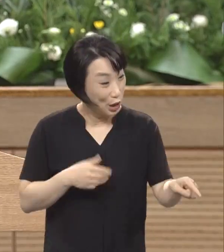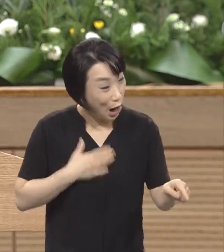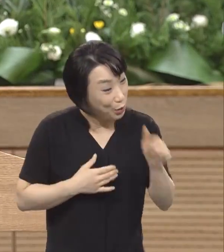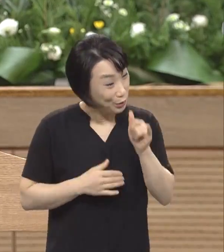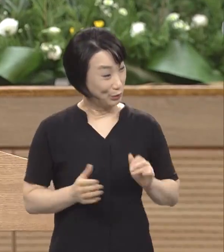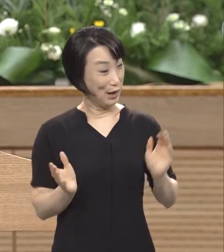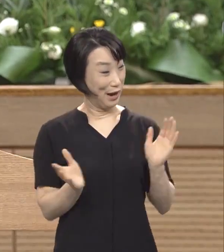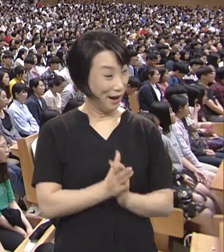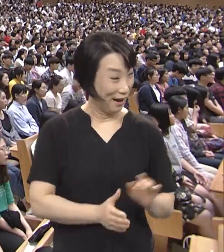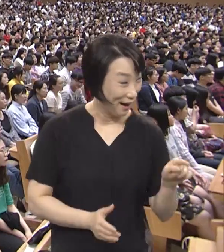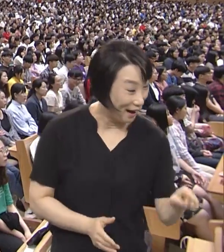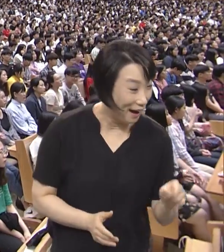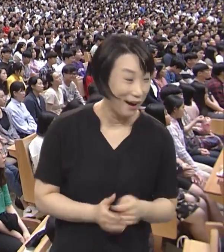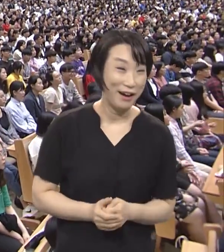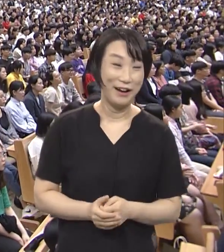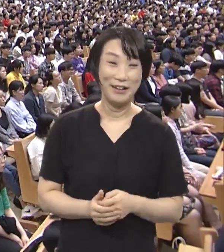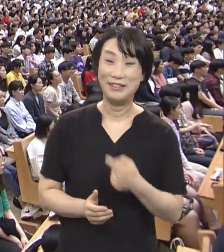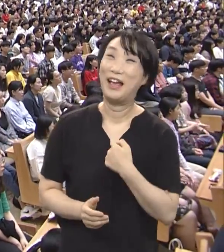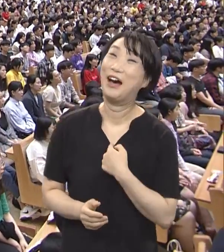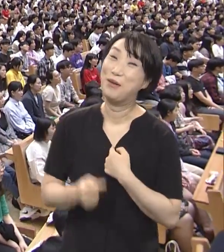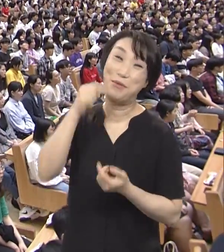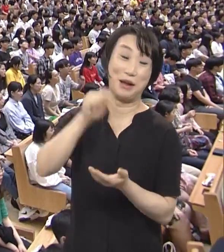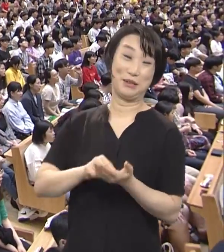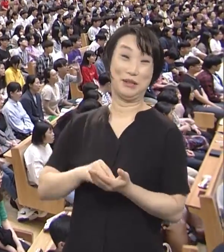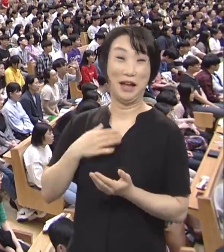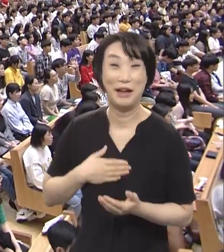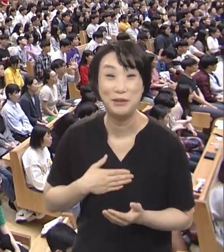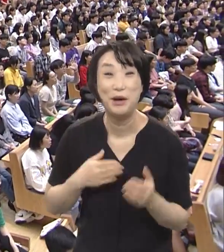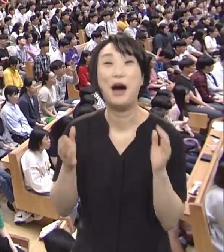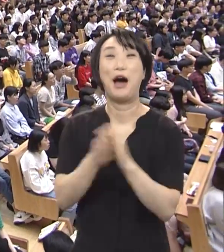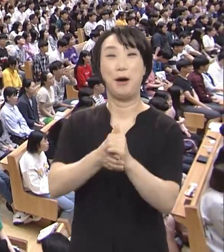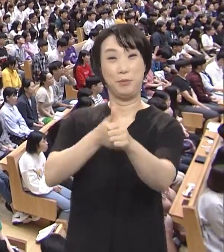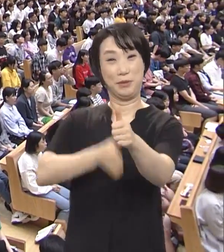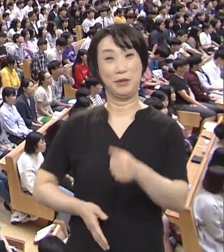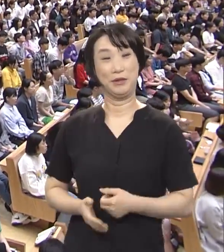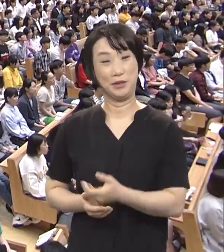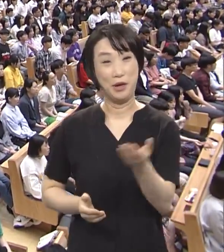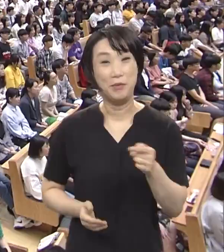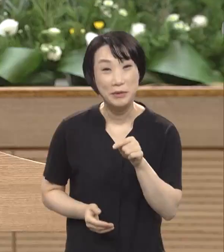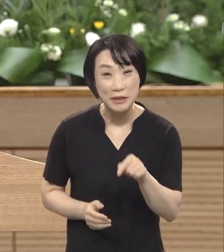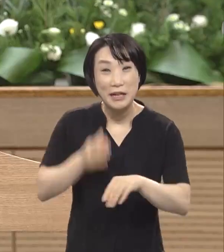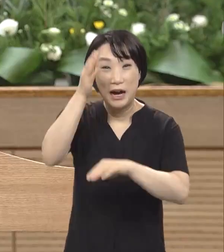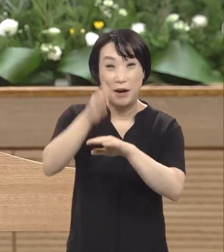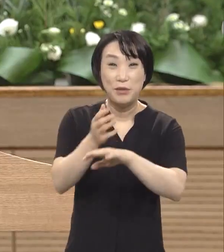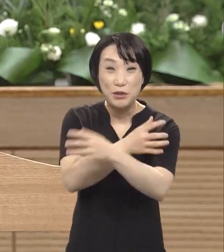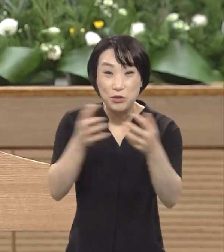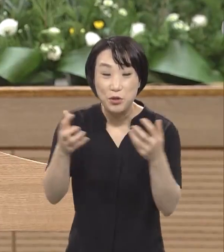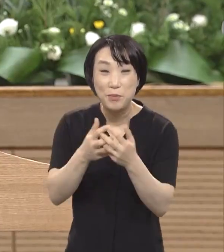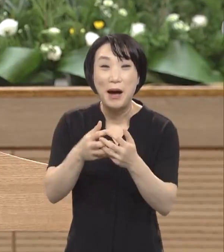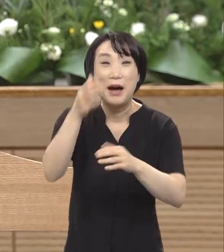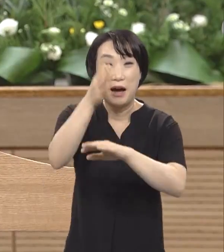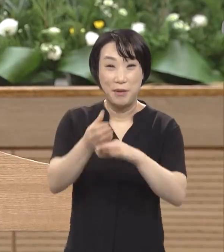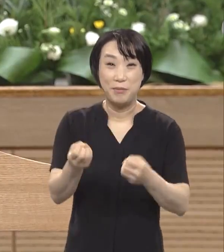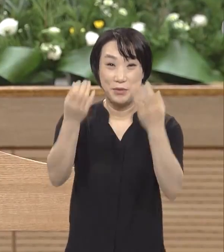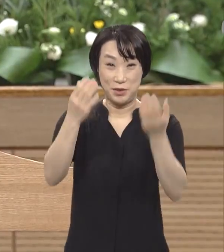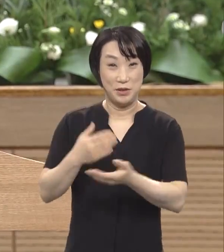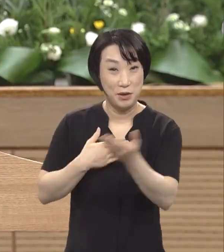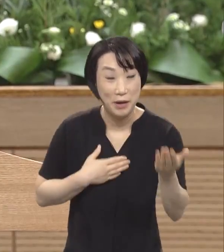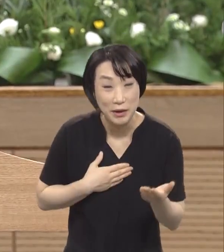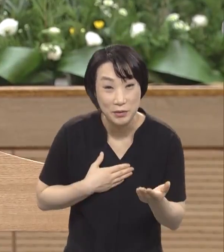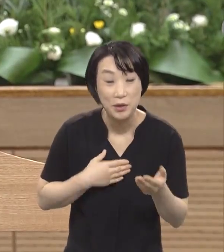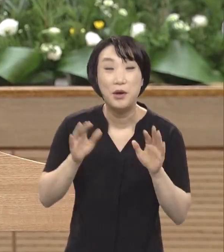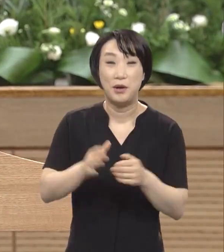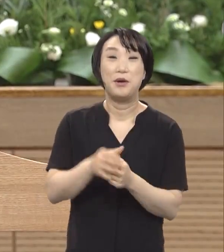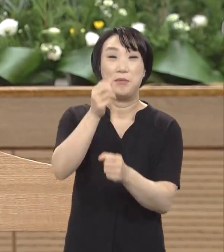알고 있구나. 아멘 합시다. 이런 감사가 넘치는 감사절이 되기를